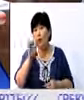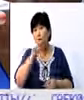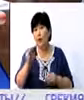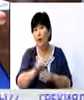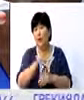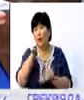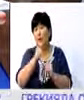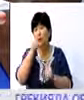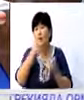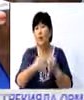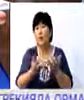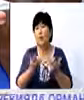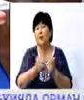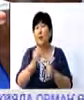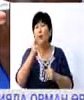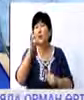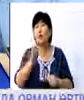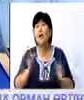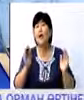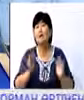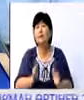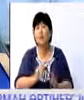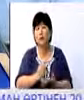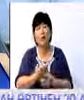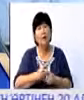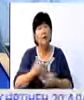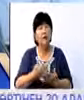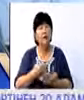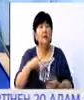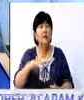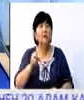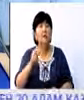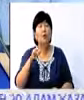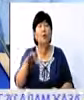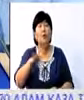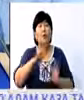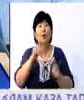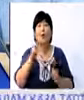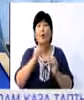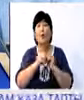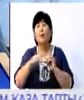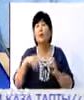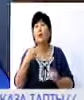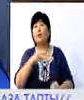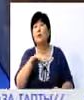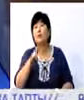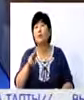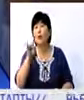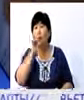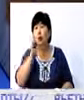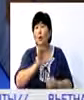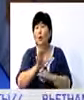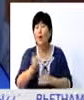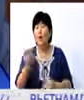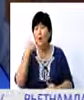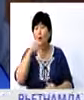көлемі жыл сайын орташа есеппен 12% азайып отыр. Мәселен, 2013 жылы облыс бойынша 10,5 миллион тонна мұнай өндірілсе, өткен жылы